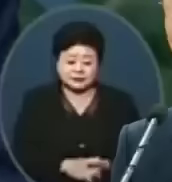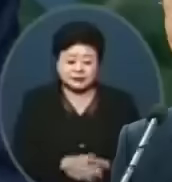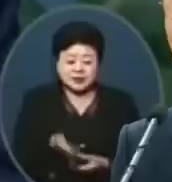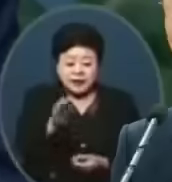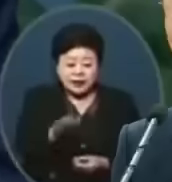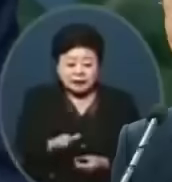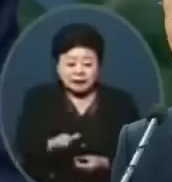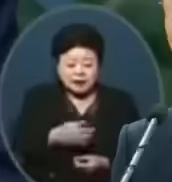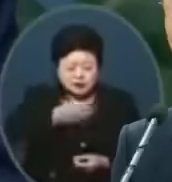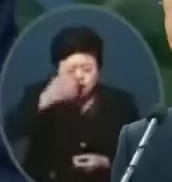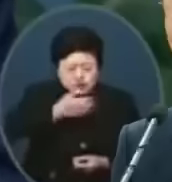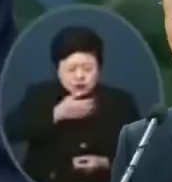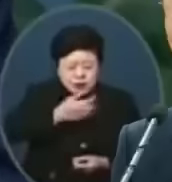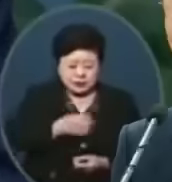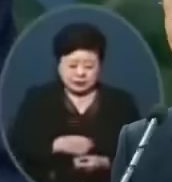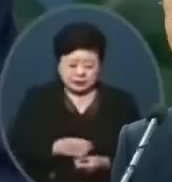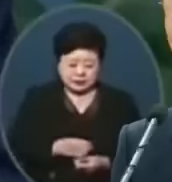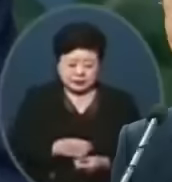그런데 꿈을 꾸면은